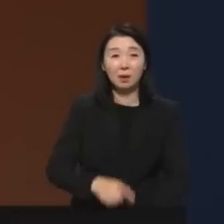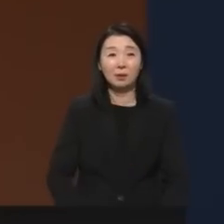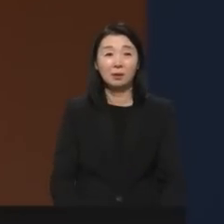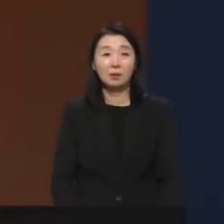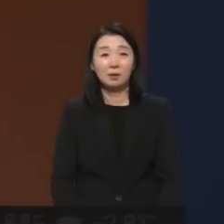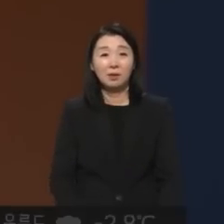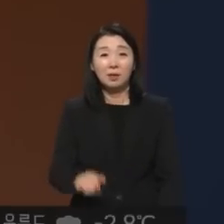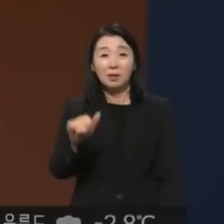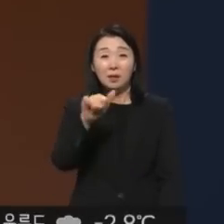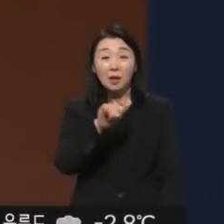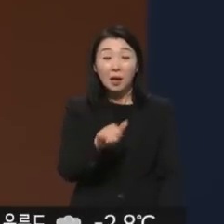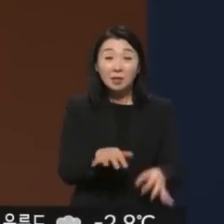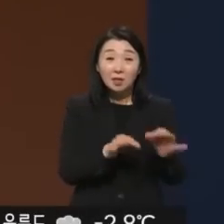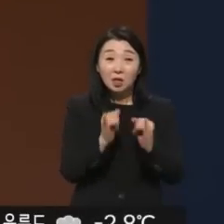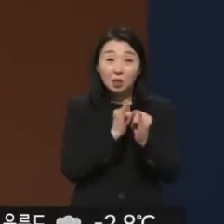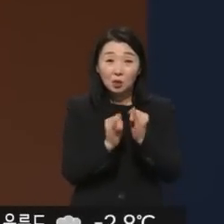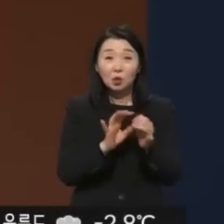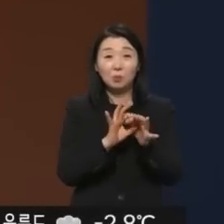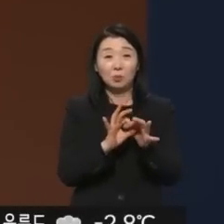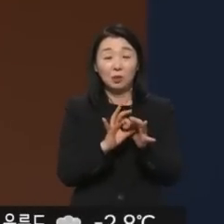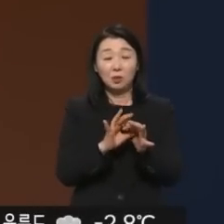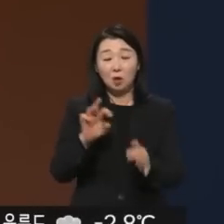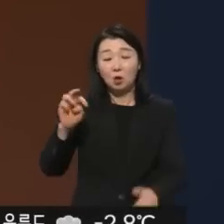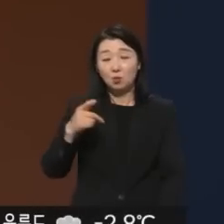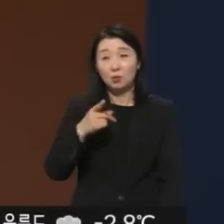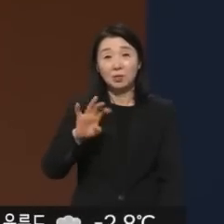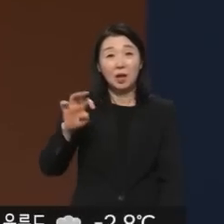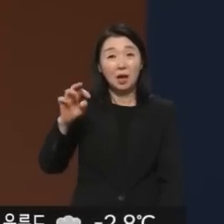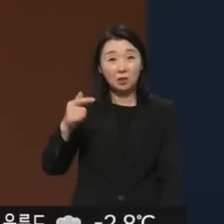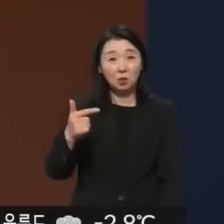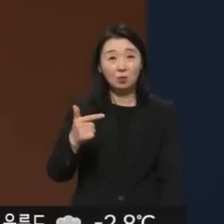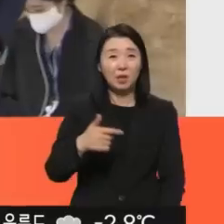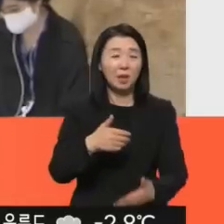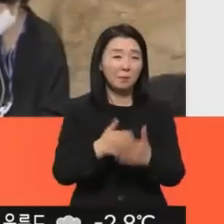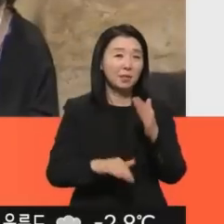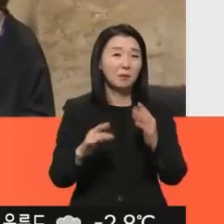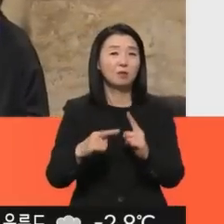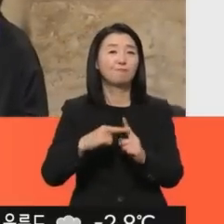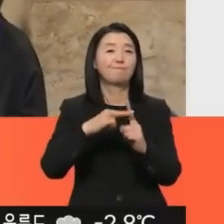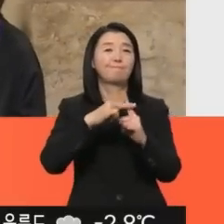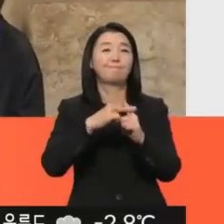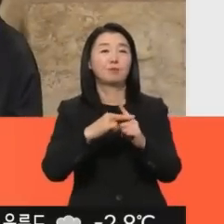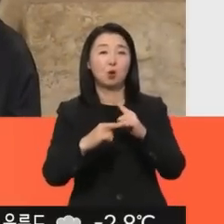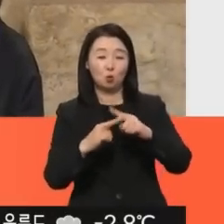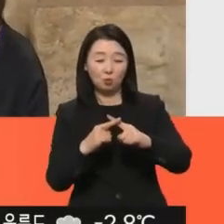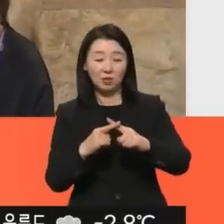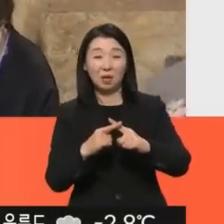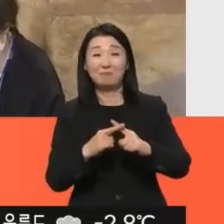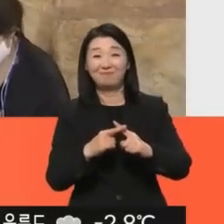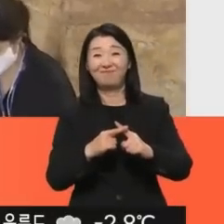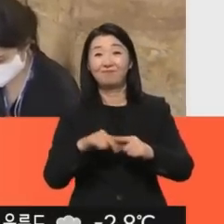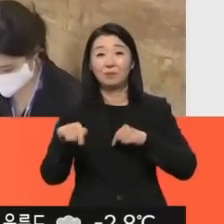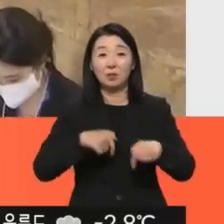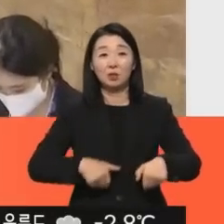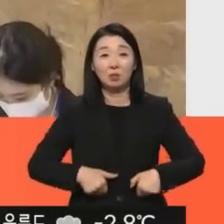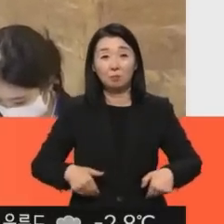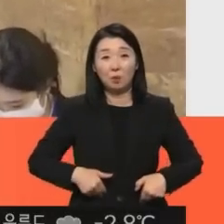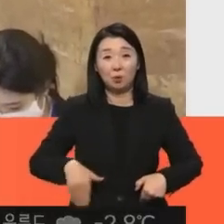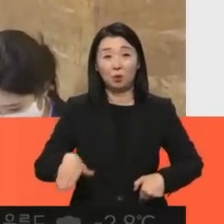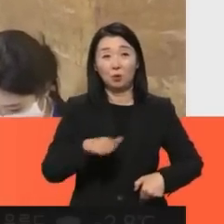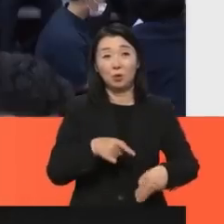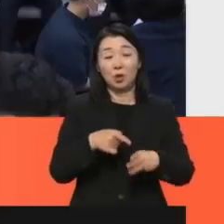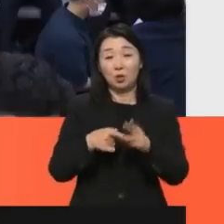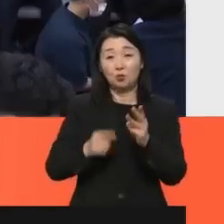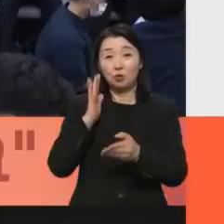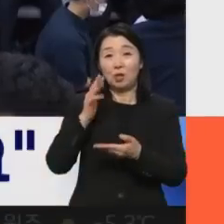이 아시아경제와 인터뷰를 통해서인데요. 윤상현 의원은 뺄셈이 아닌 덧셈과 곱셈의 정치가 필요하다면서 우리에겐